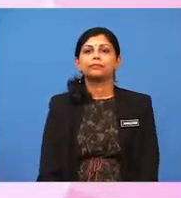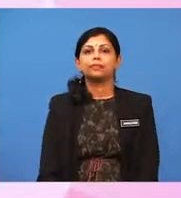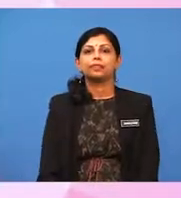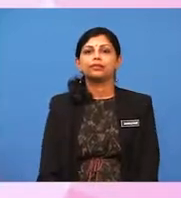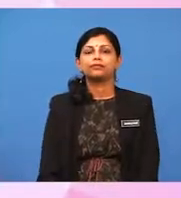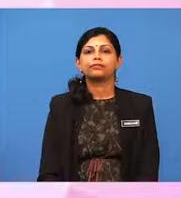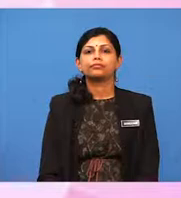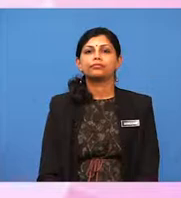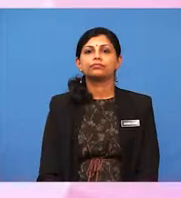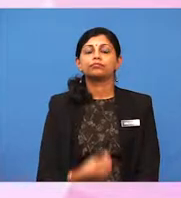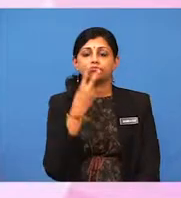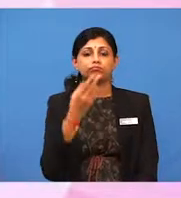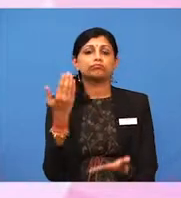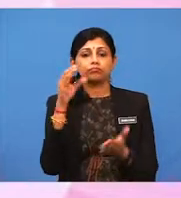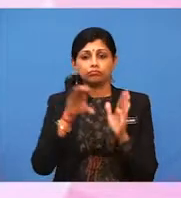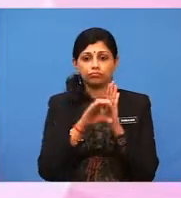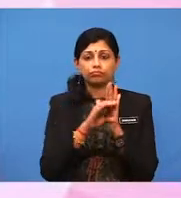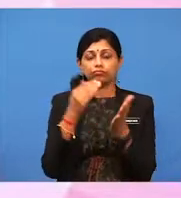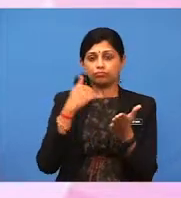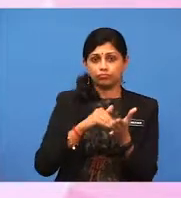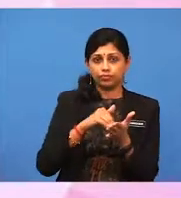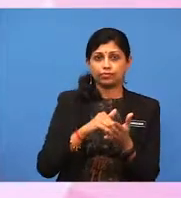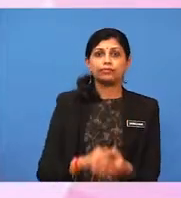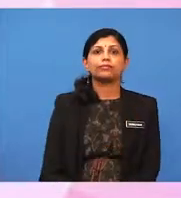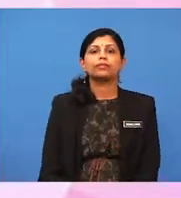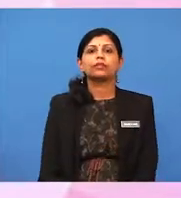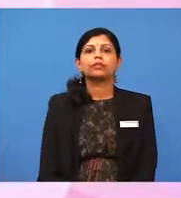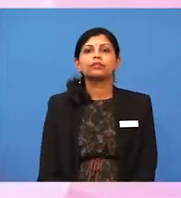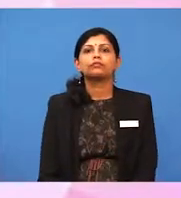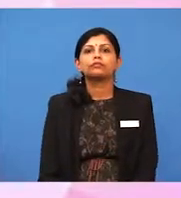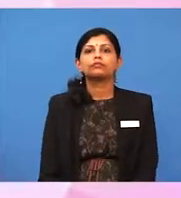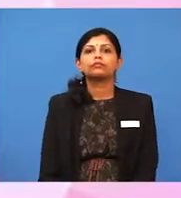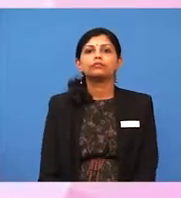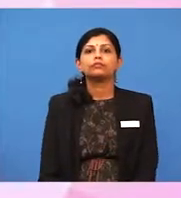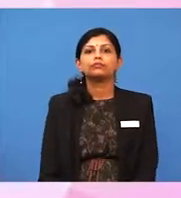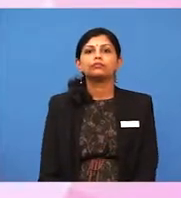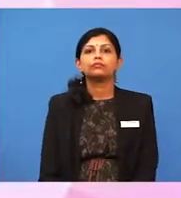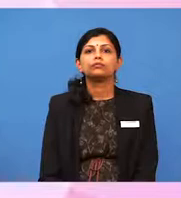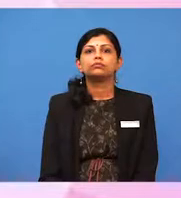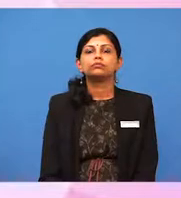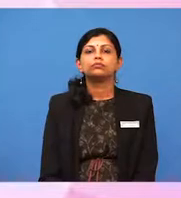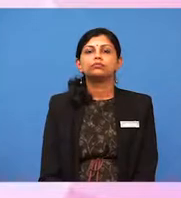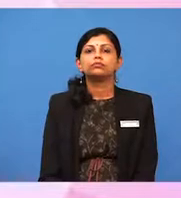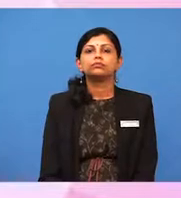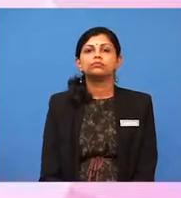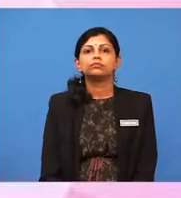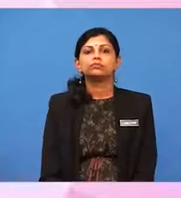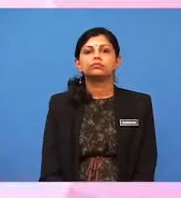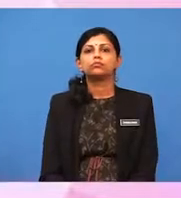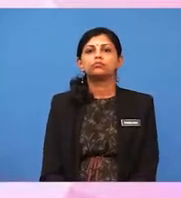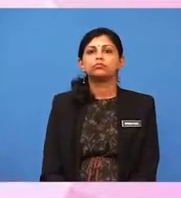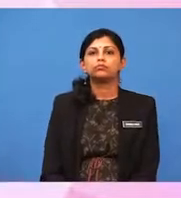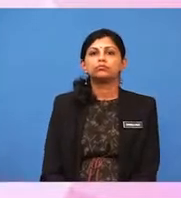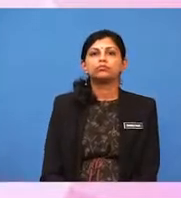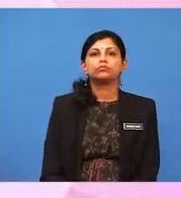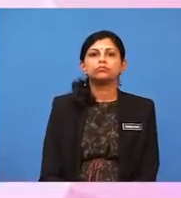Berikutnya, kita lihat contoh yang kedua. Grade sama dengan str dalam kurungan tanda petikan